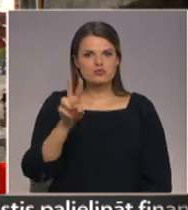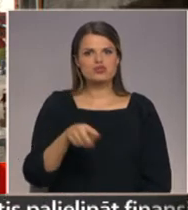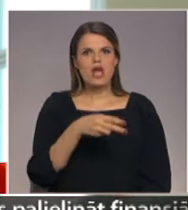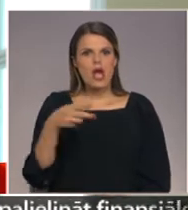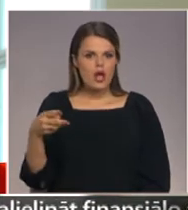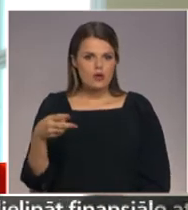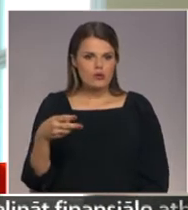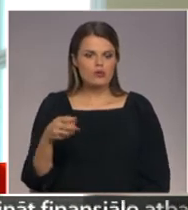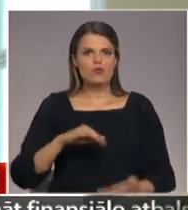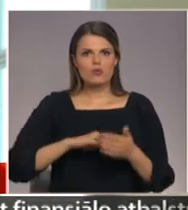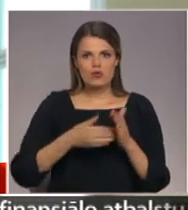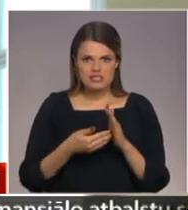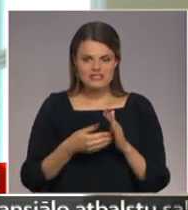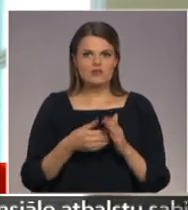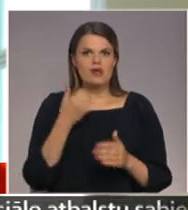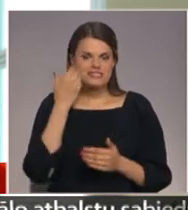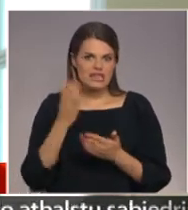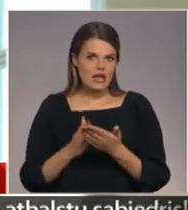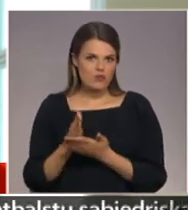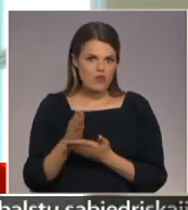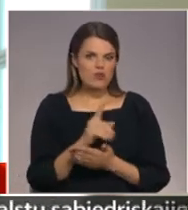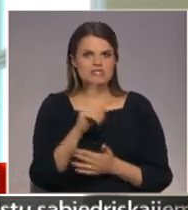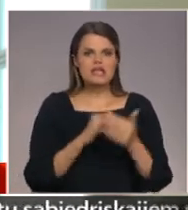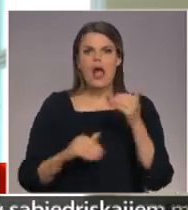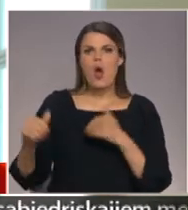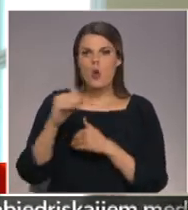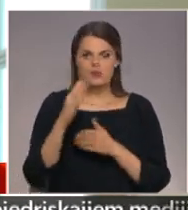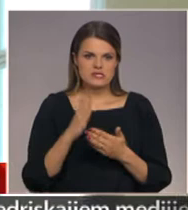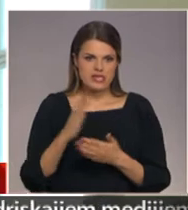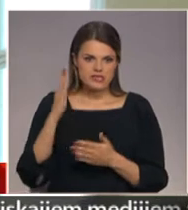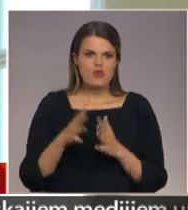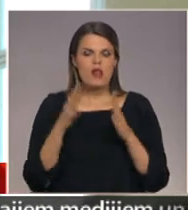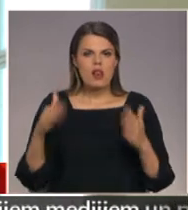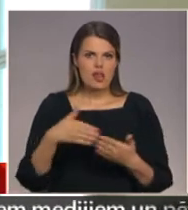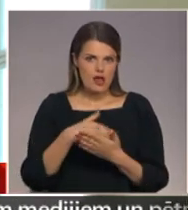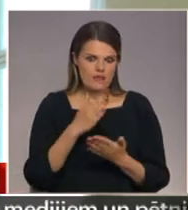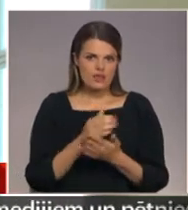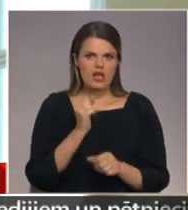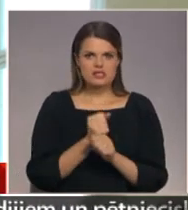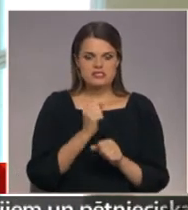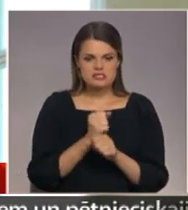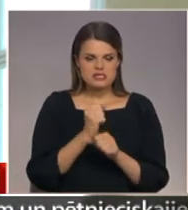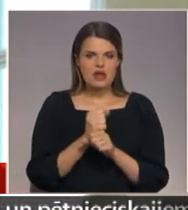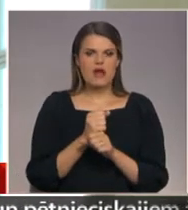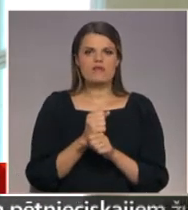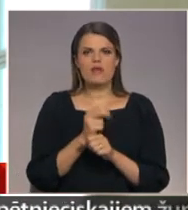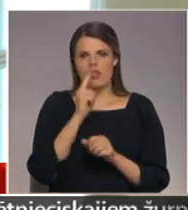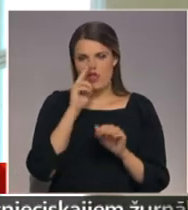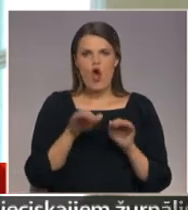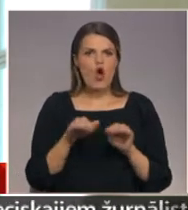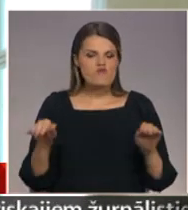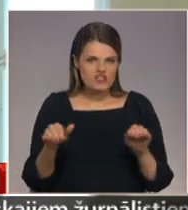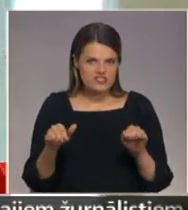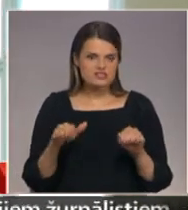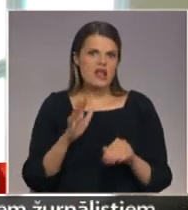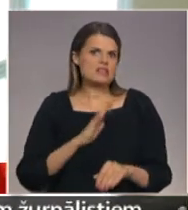apmērā. Situācijā, kad nozarē ir augsti riski un liela daļa strādā palākā ekonomikā, sagaidīt, ka